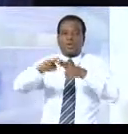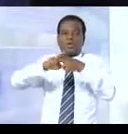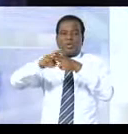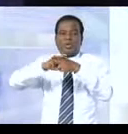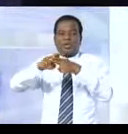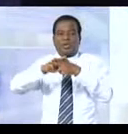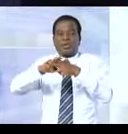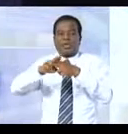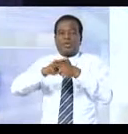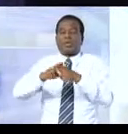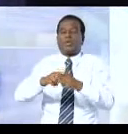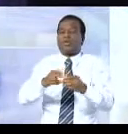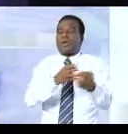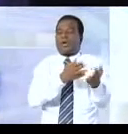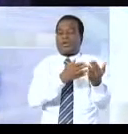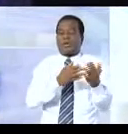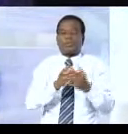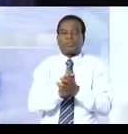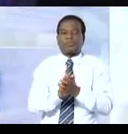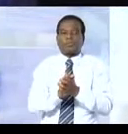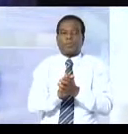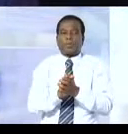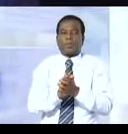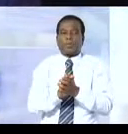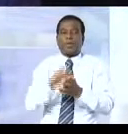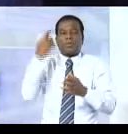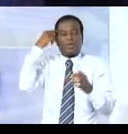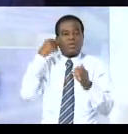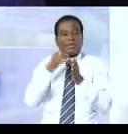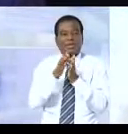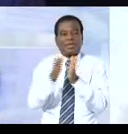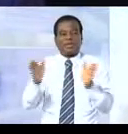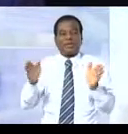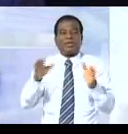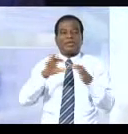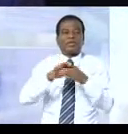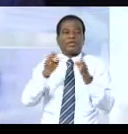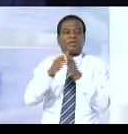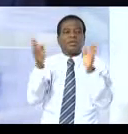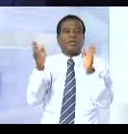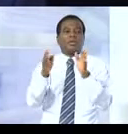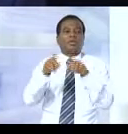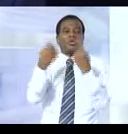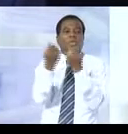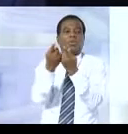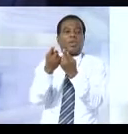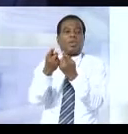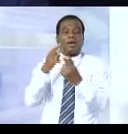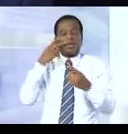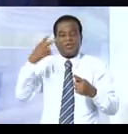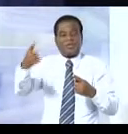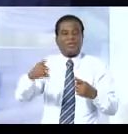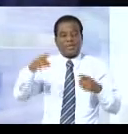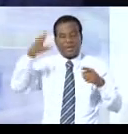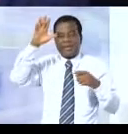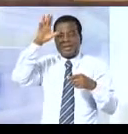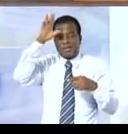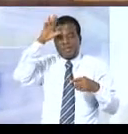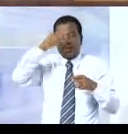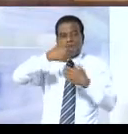Entente. Pour le secrétaire exécutif du Conseil de l'Entente, Patrice Kwame, la vision des pères fondateurs est